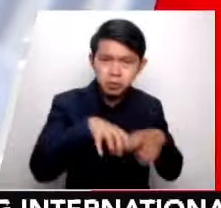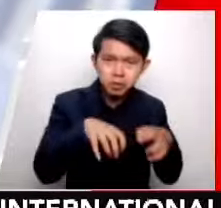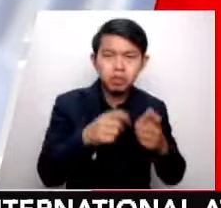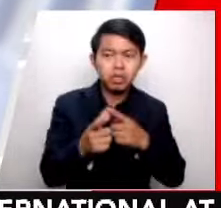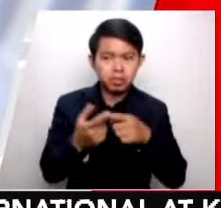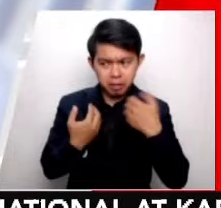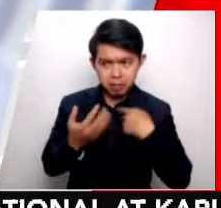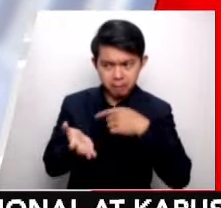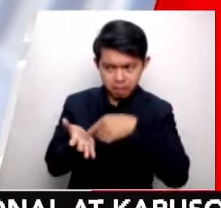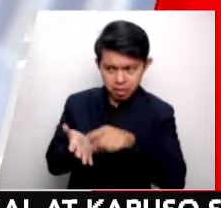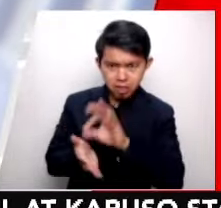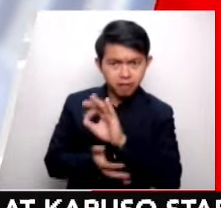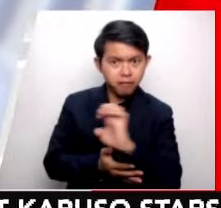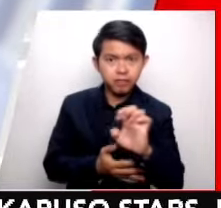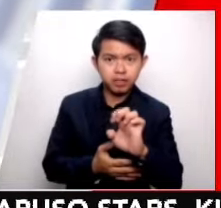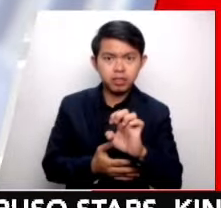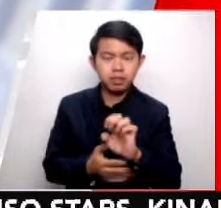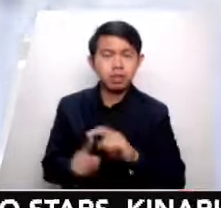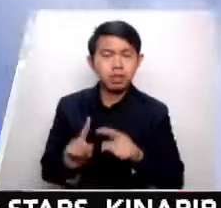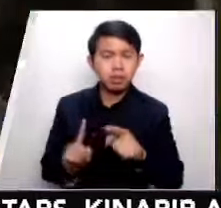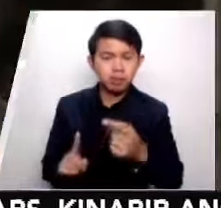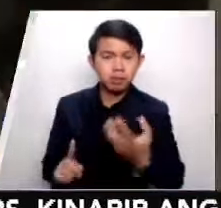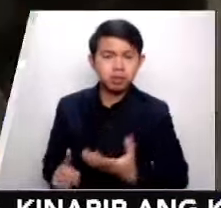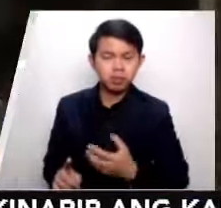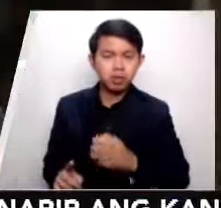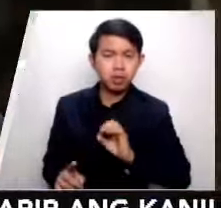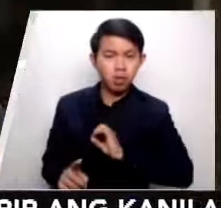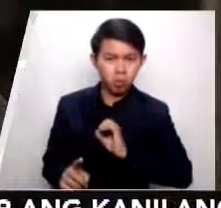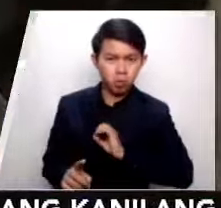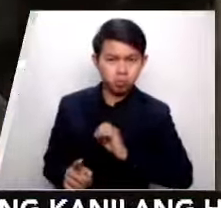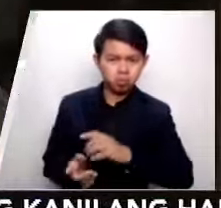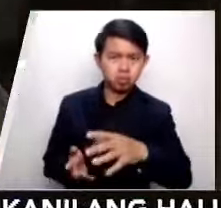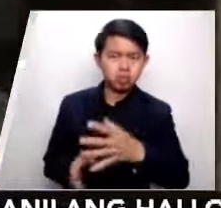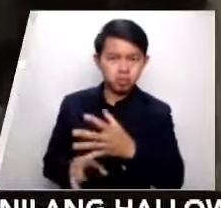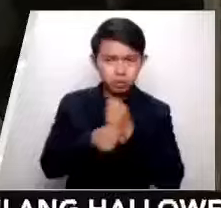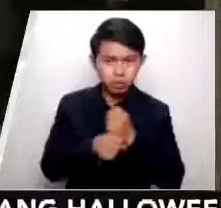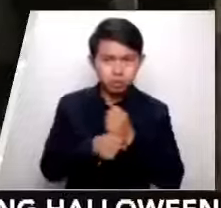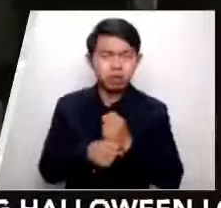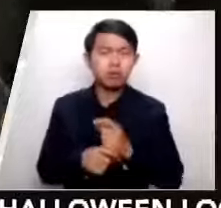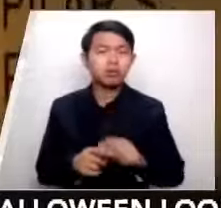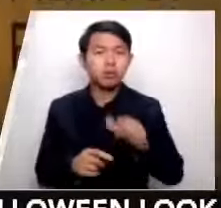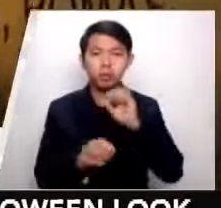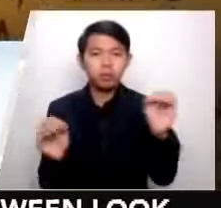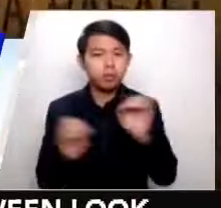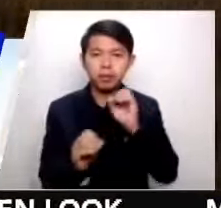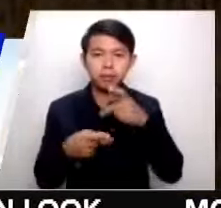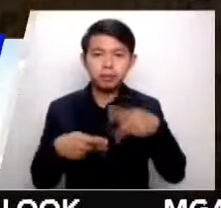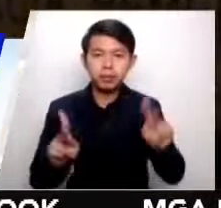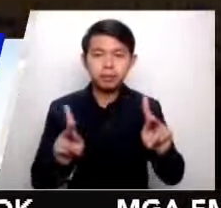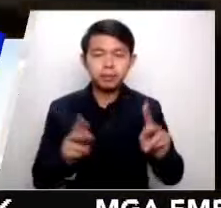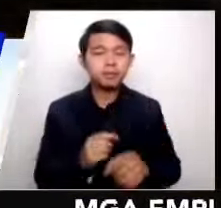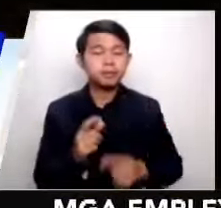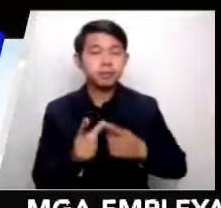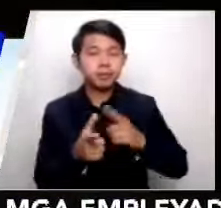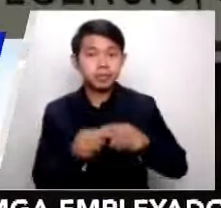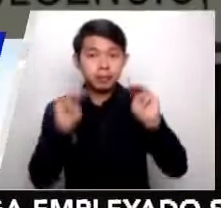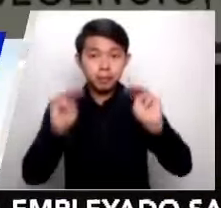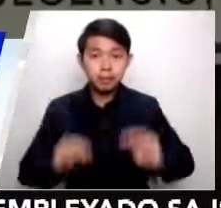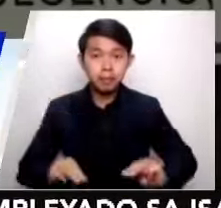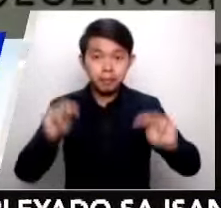yon, sila lang ang nakakaintindihan. Sa Tugatog Public Cemetery sa Malabon, merong Wall of Remembrance kung